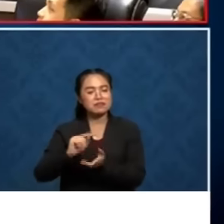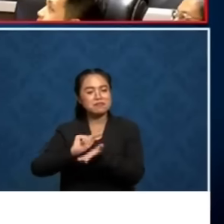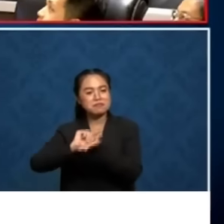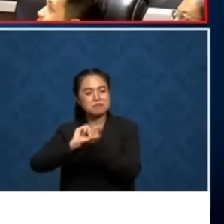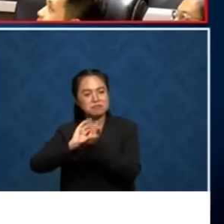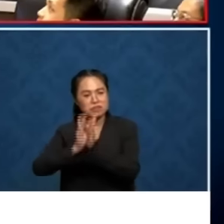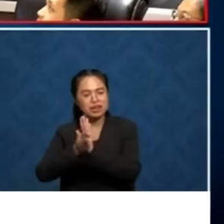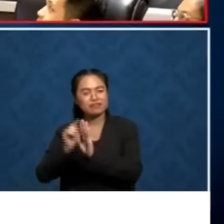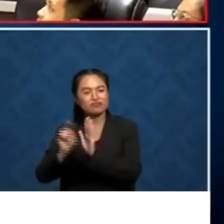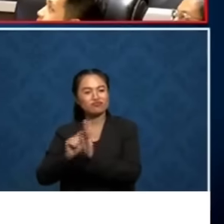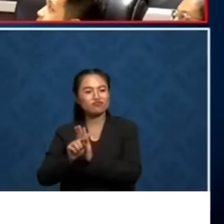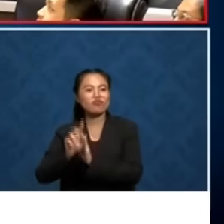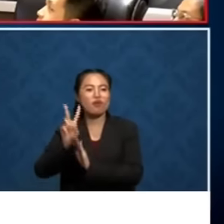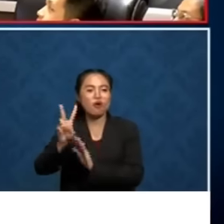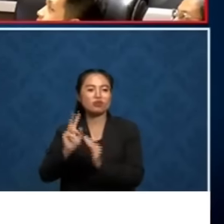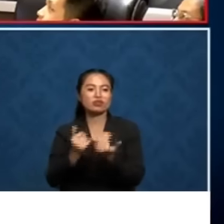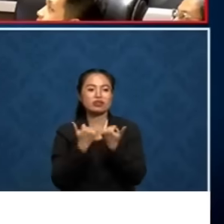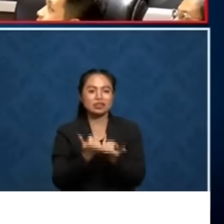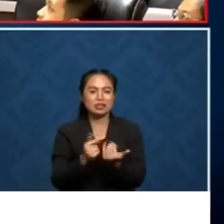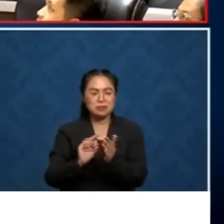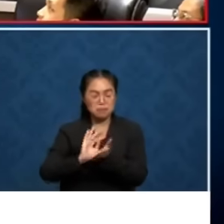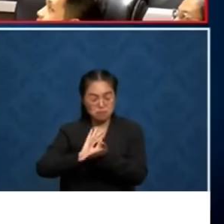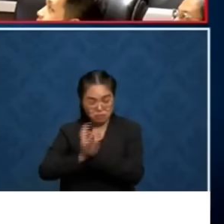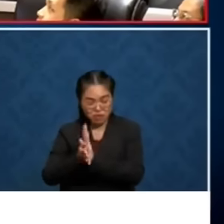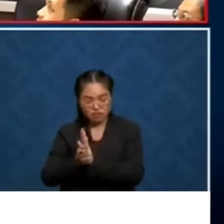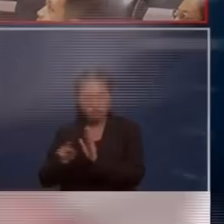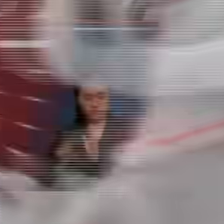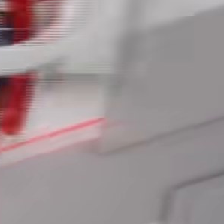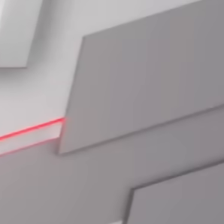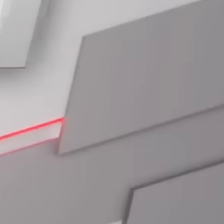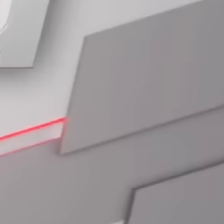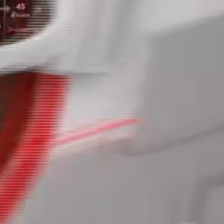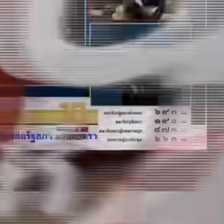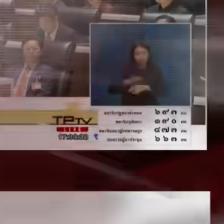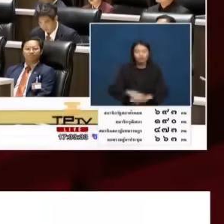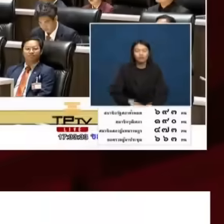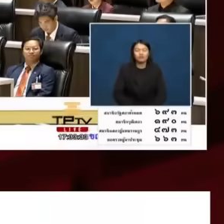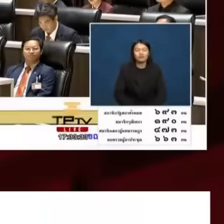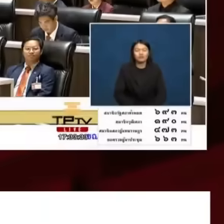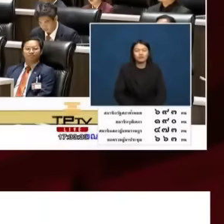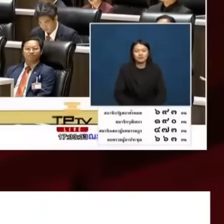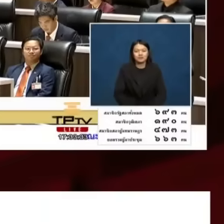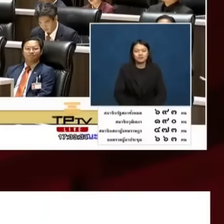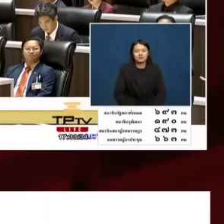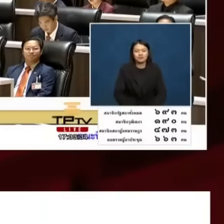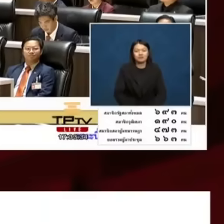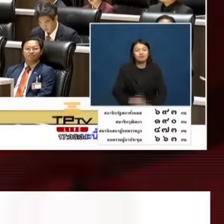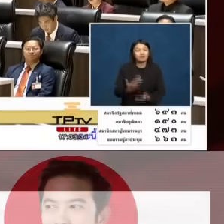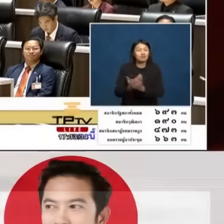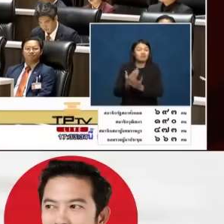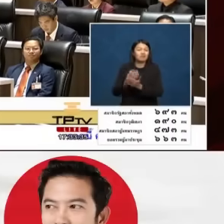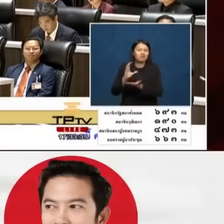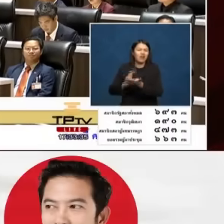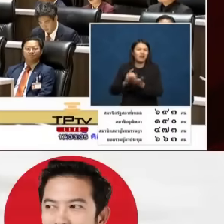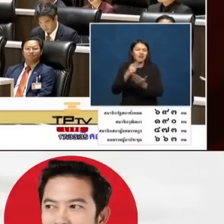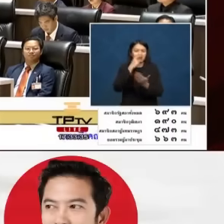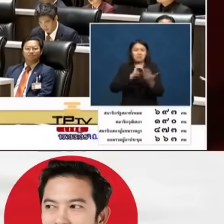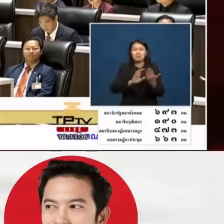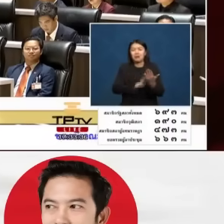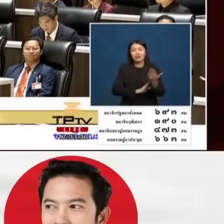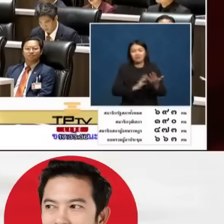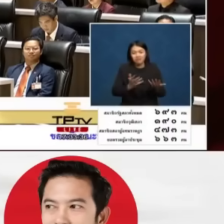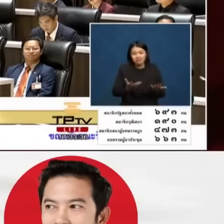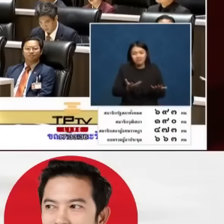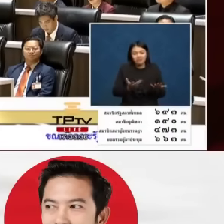รอบค่ะท่านประธานตอนนี้เปลี่ยนเป็นรอบที่ 7แล้วนะคะสำหรับแหล่งที่มาของเงินค่ะอืครับก็นะฮะสรุปมา